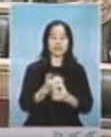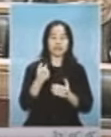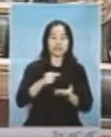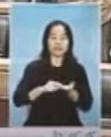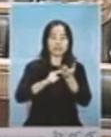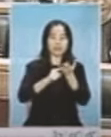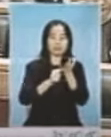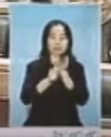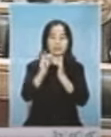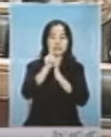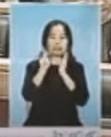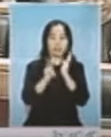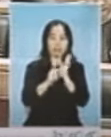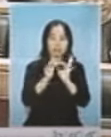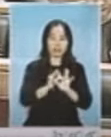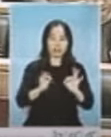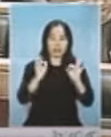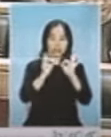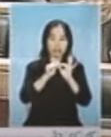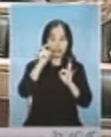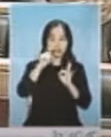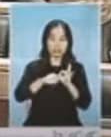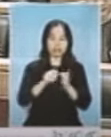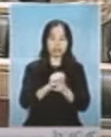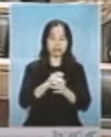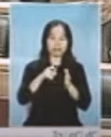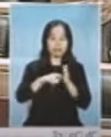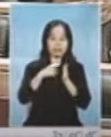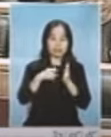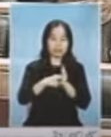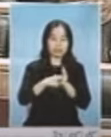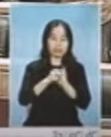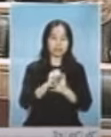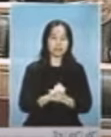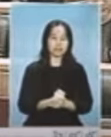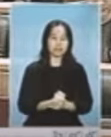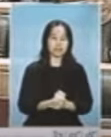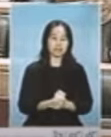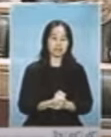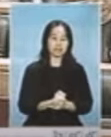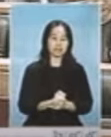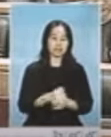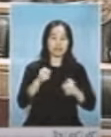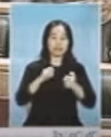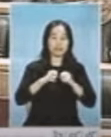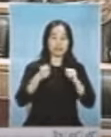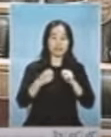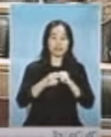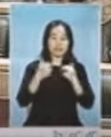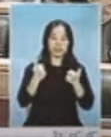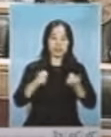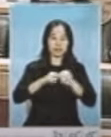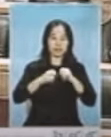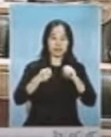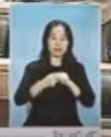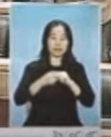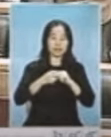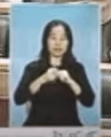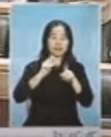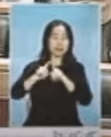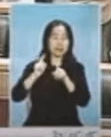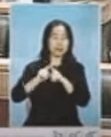ขมันจำเป็นต้องแก้ไขด้วยเหตุและผลของมันปัญหาที่มันเกิดความวุ่นวายในปัจจุบันไม่มี